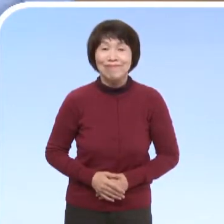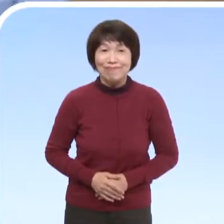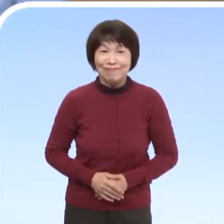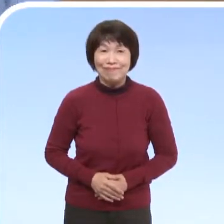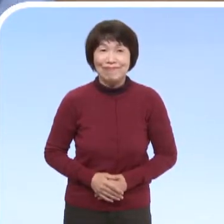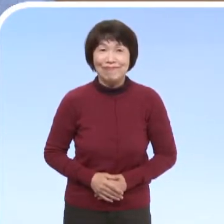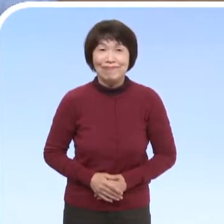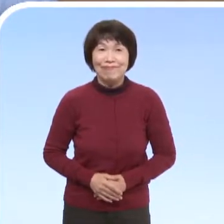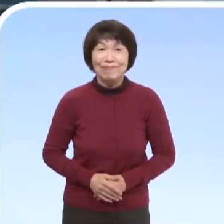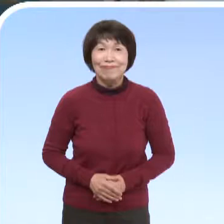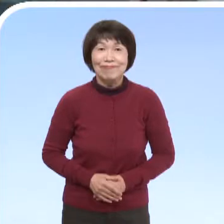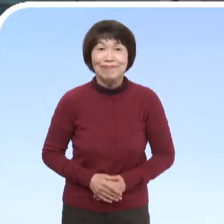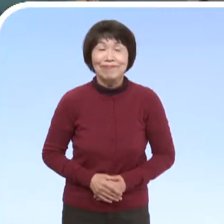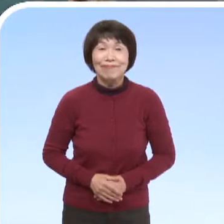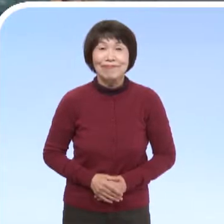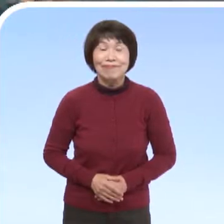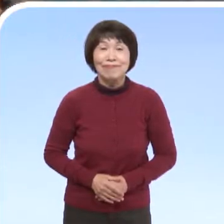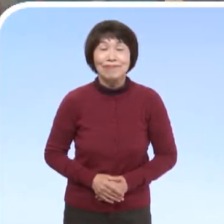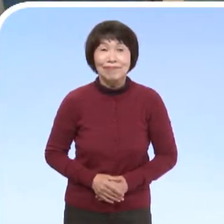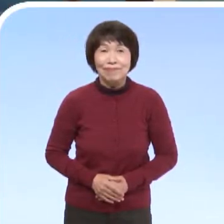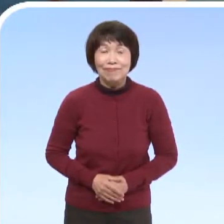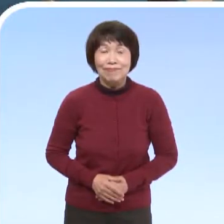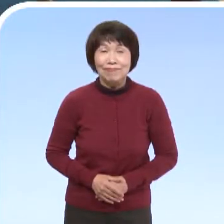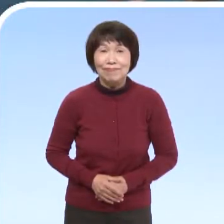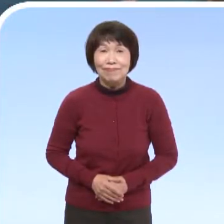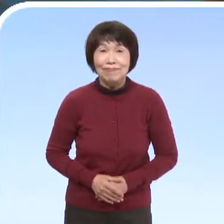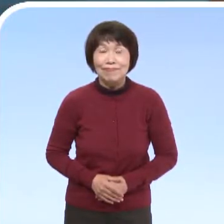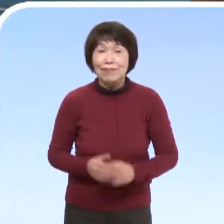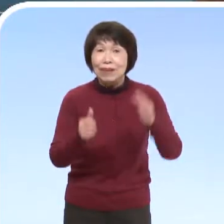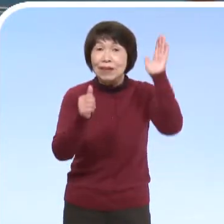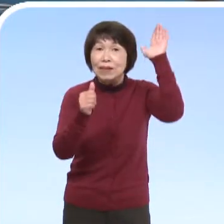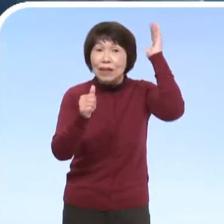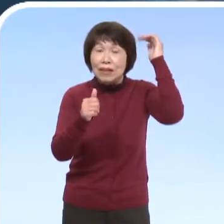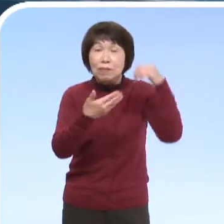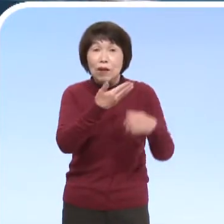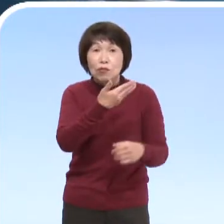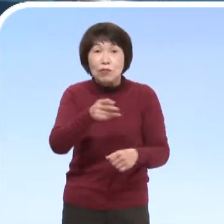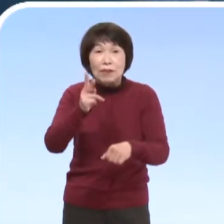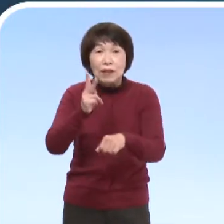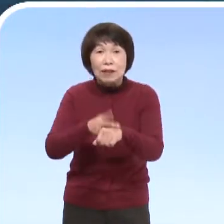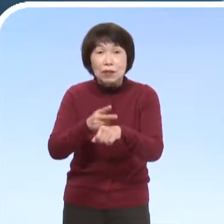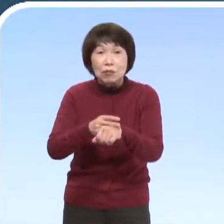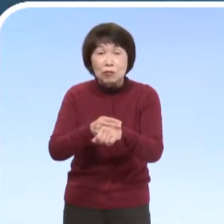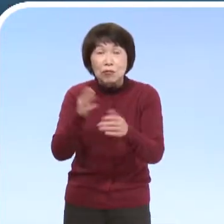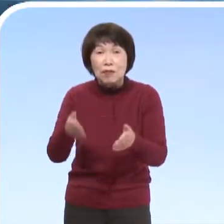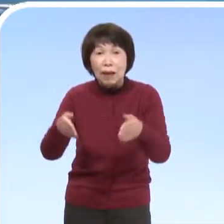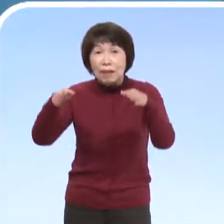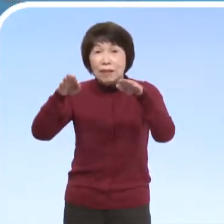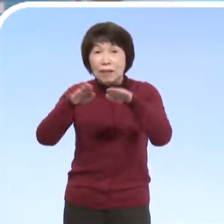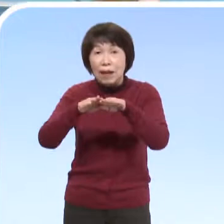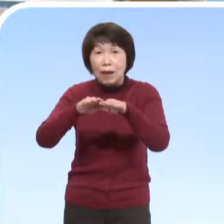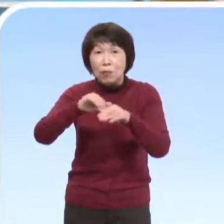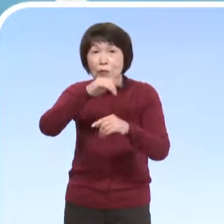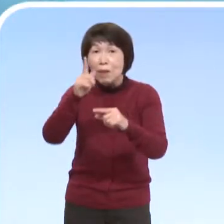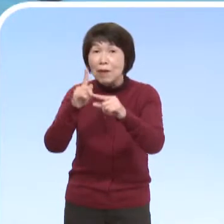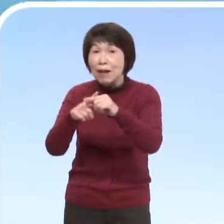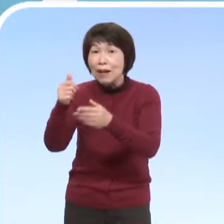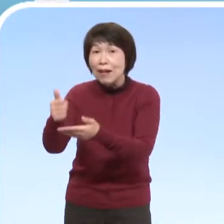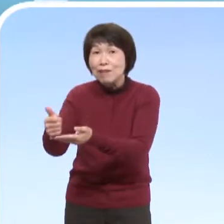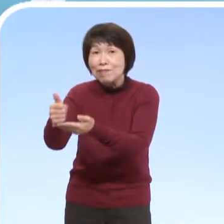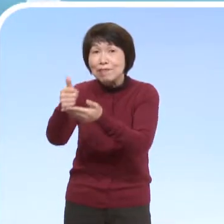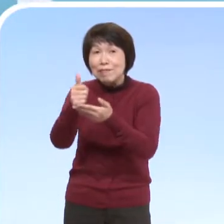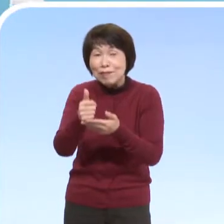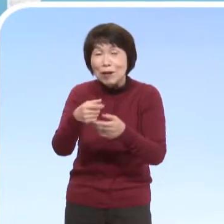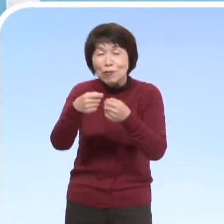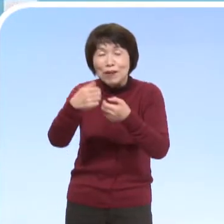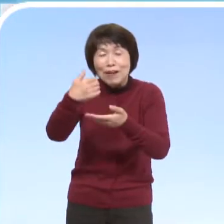に興味を持った渡辺さん、田島水産技術センターの山中さんにお越しいただき、さらに詳しくお話を伺